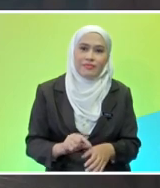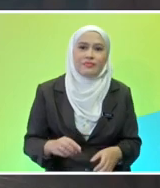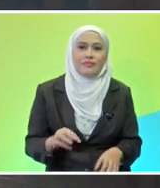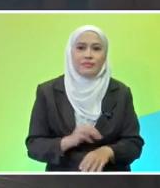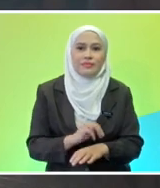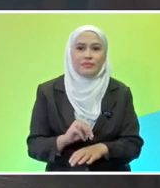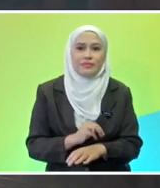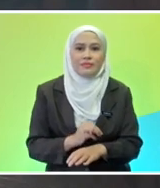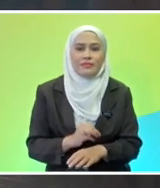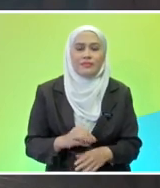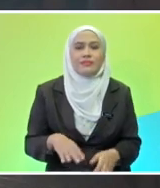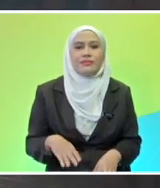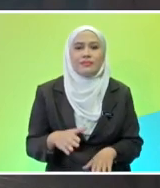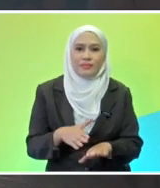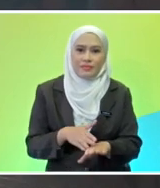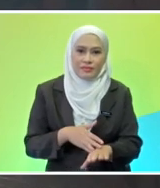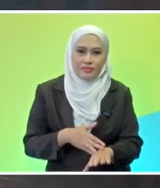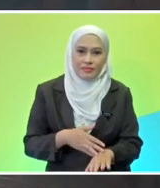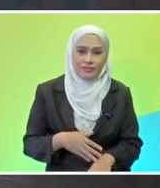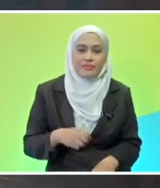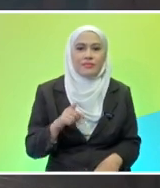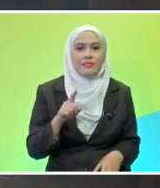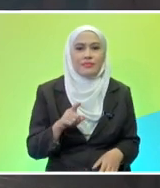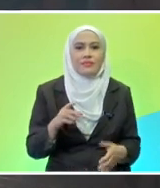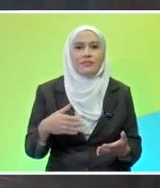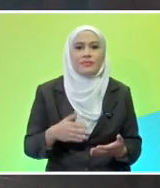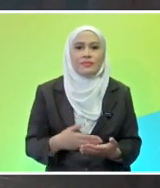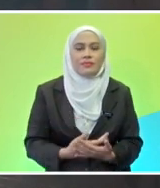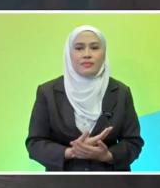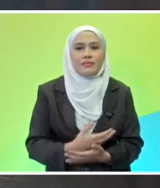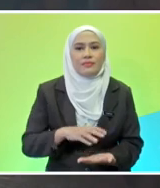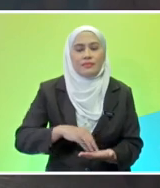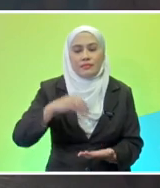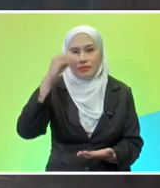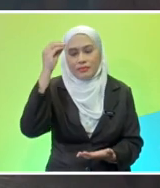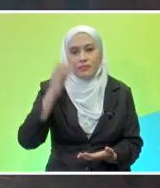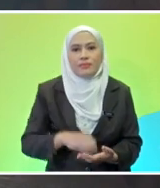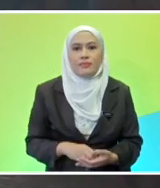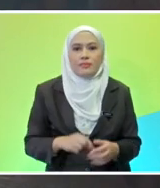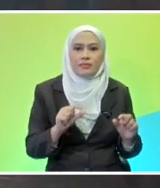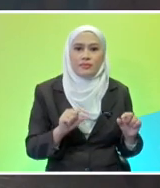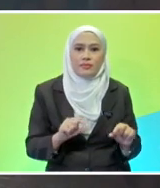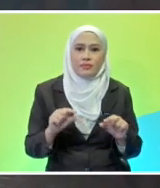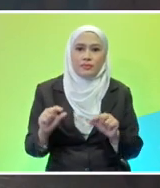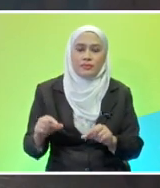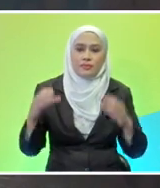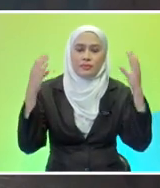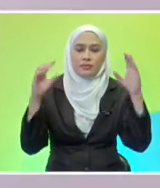baru belajar. Jadi cikgu tunjukkan dahulu. Boleh. Jadi cuba aku tengok tadi pergerakan guna apa yang cikgu gunakan